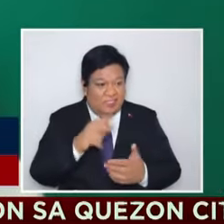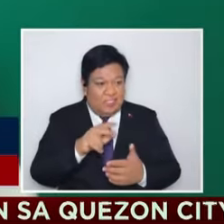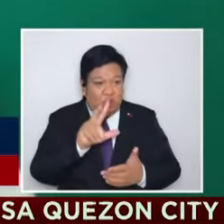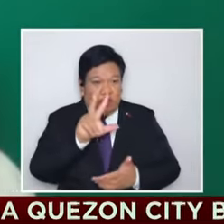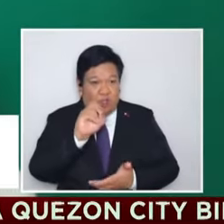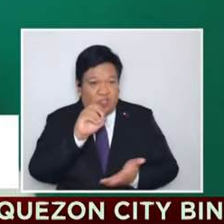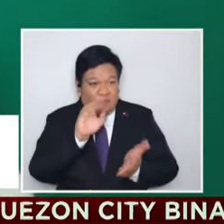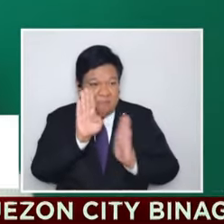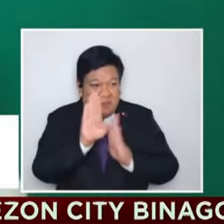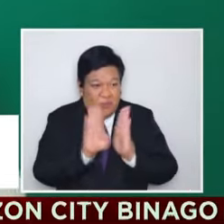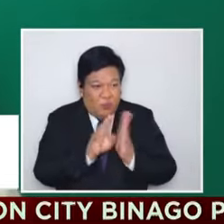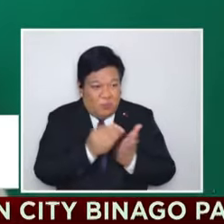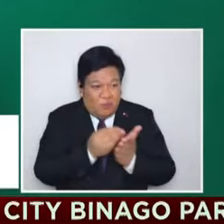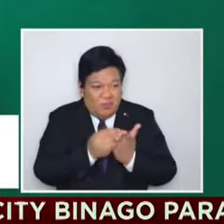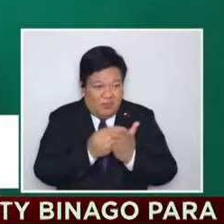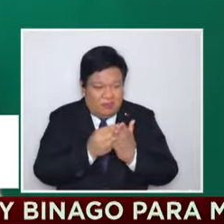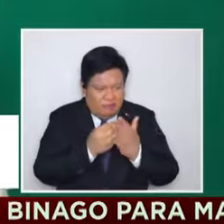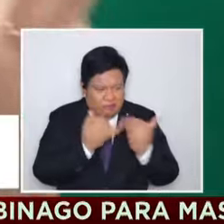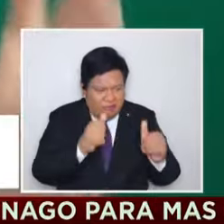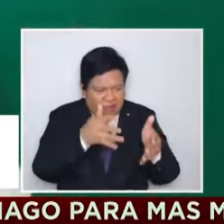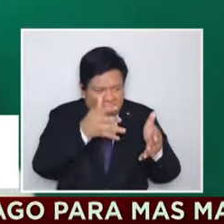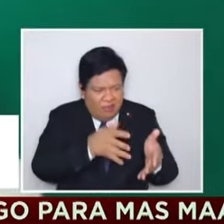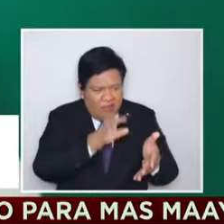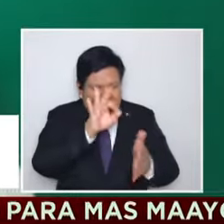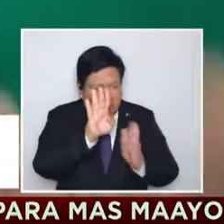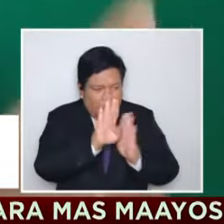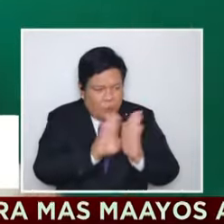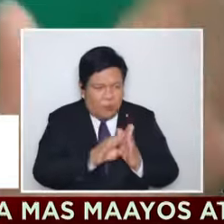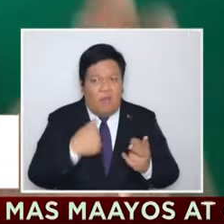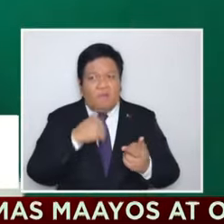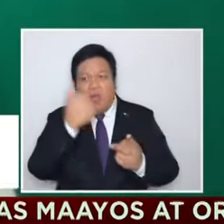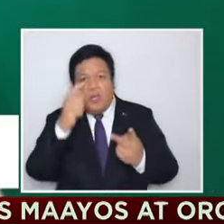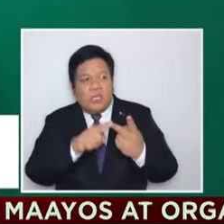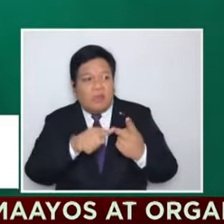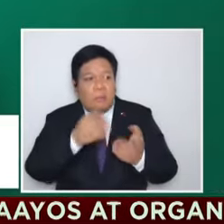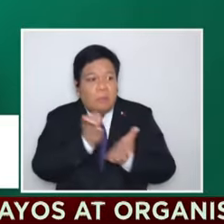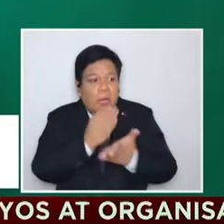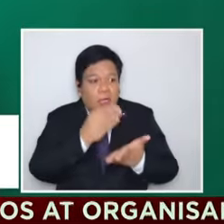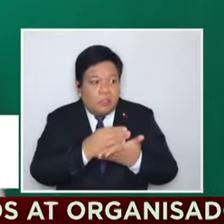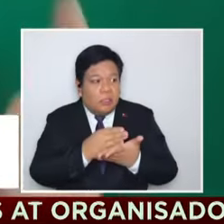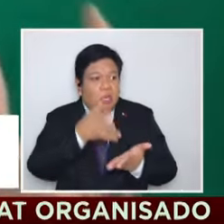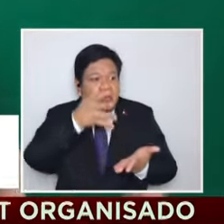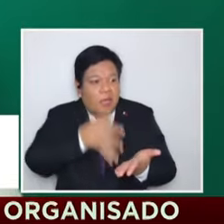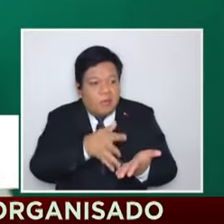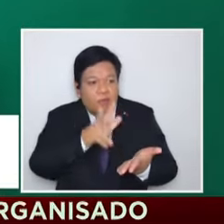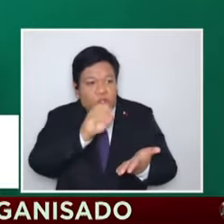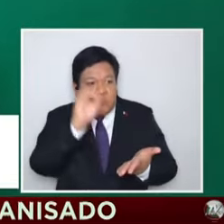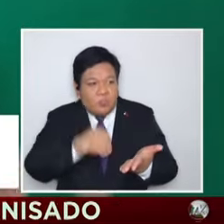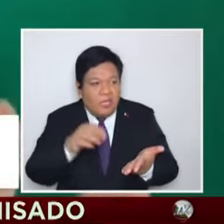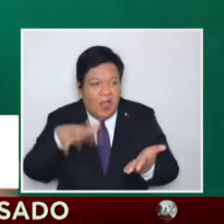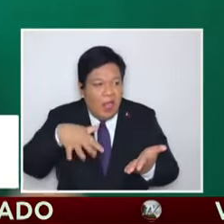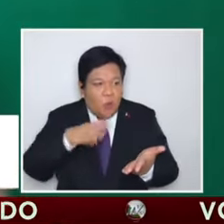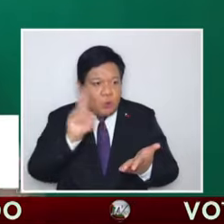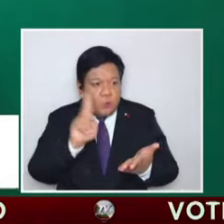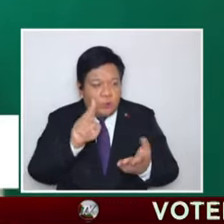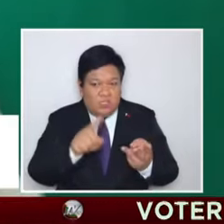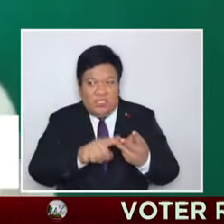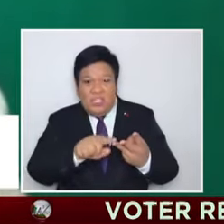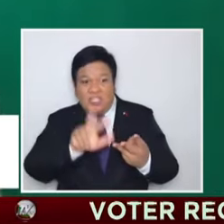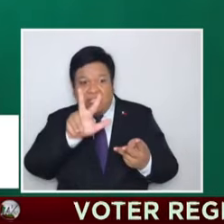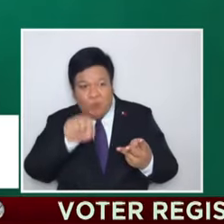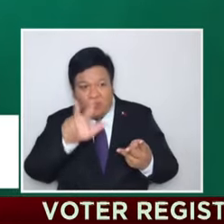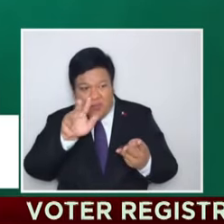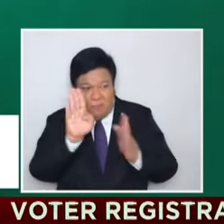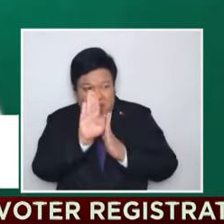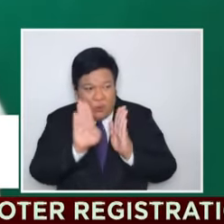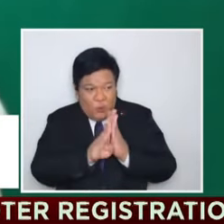may natitira pa rin 9 billion. And then nabigyan ulit sila ng 3.3 billion na hindi pa rin nila nagagalaw. So parang